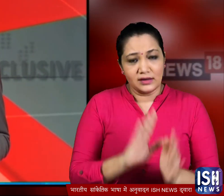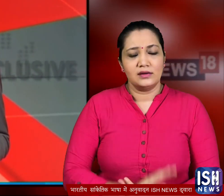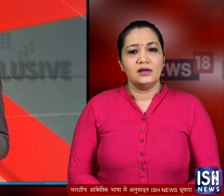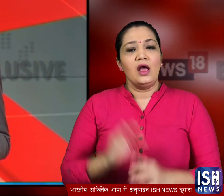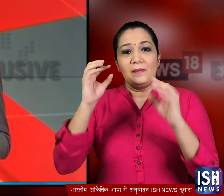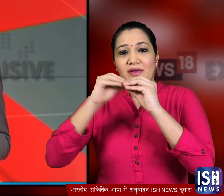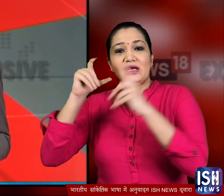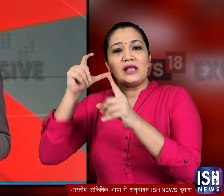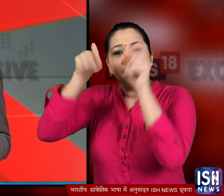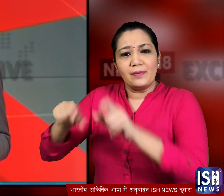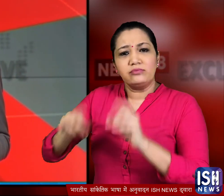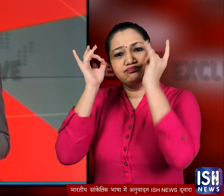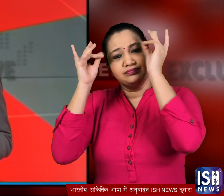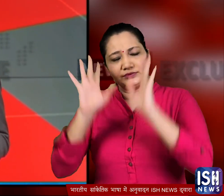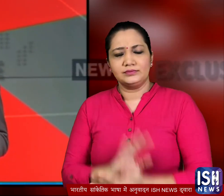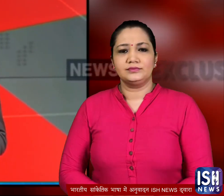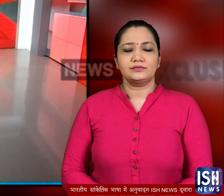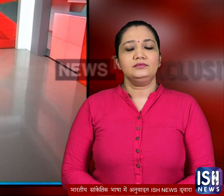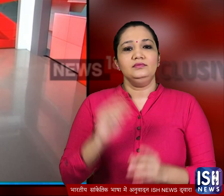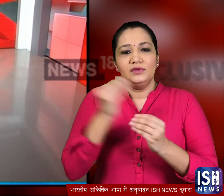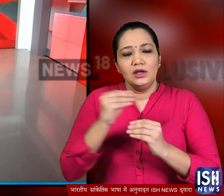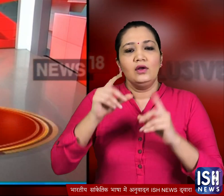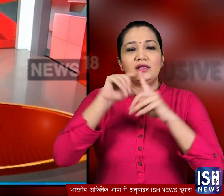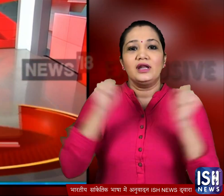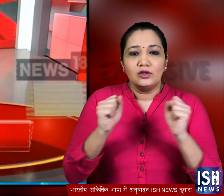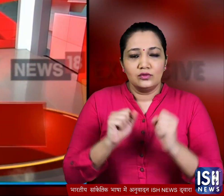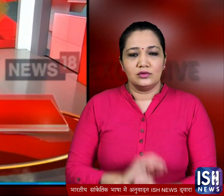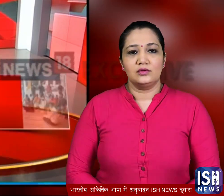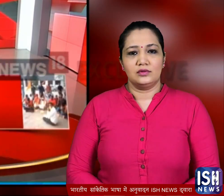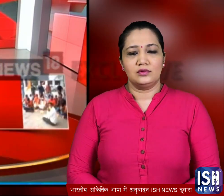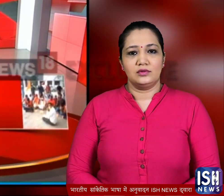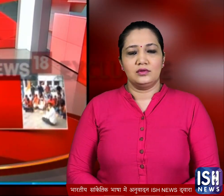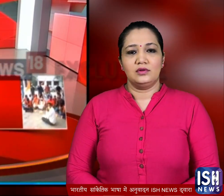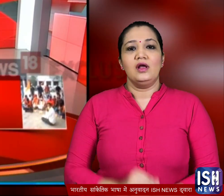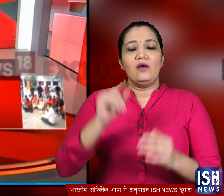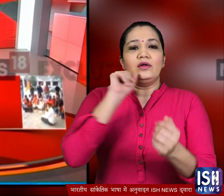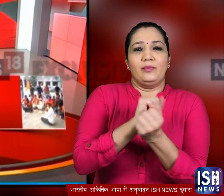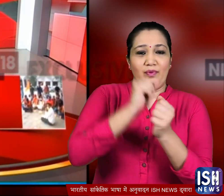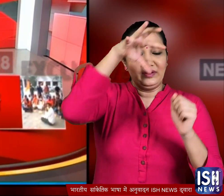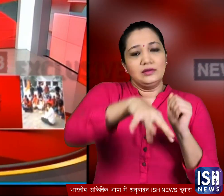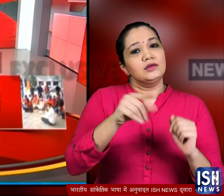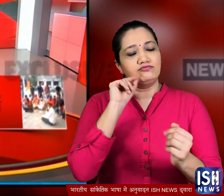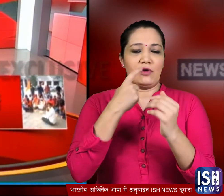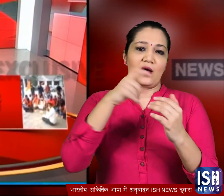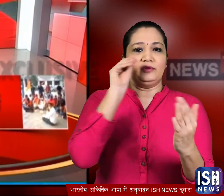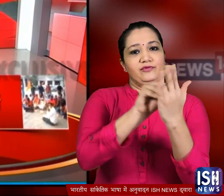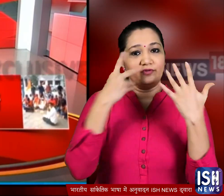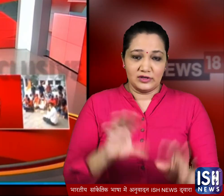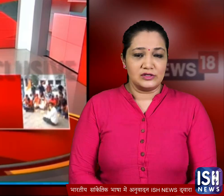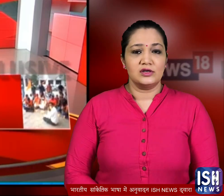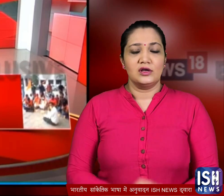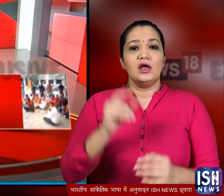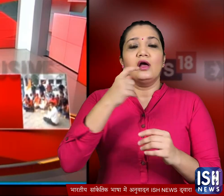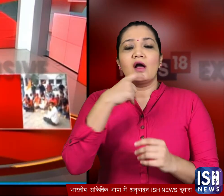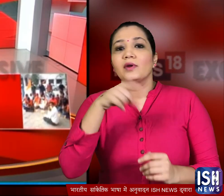बात लिखी गई थी, जिससे बजरंग दल के कार्यकर्ता भड़क गए और अब इस मामले में देहरादून के डालनवाला थाने में केस भी दर्ज हो गया।